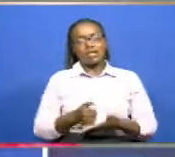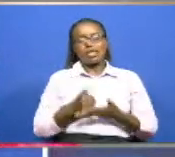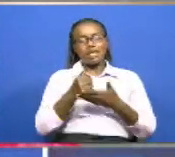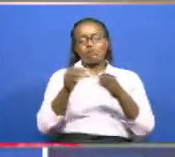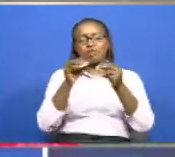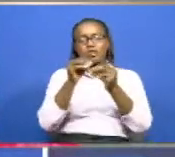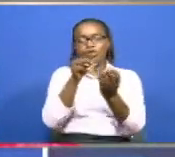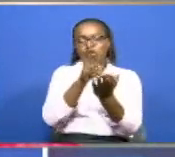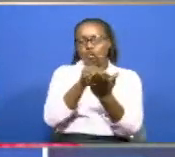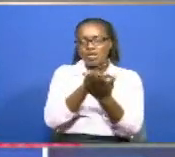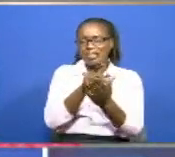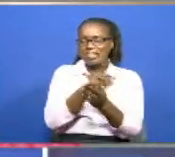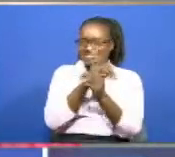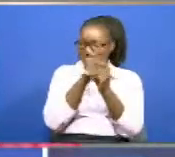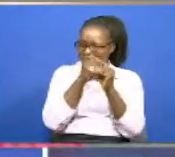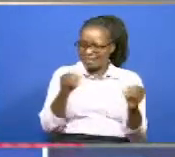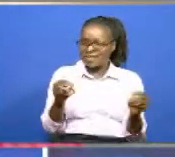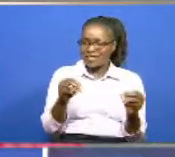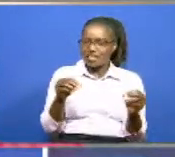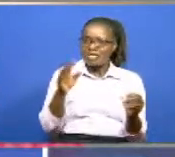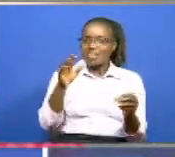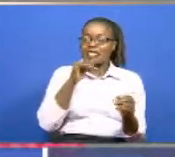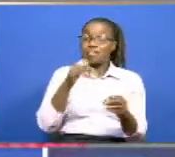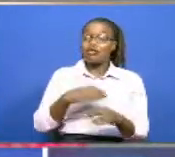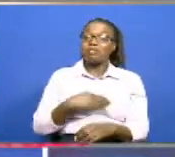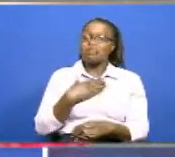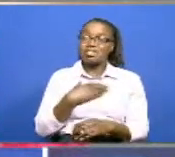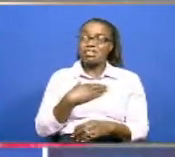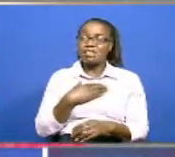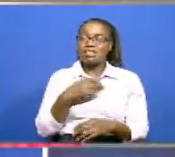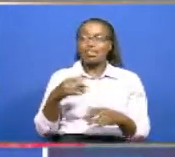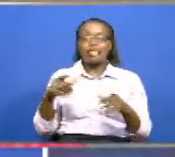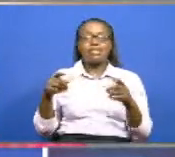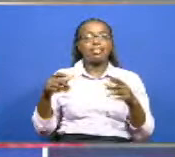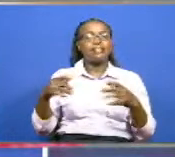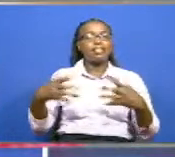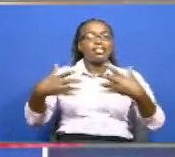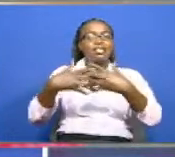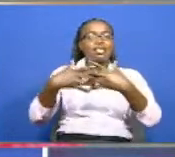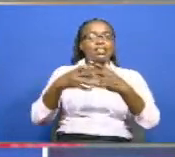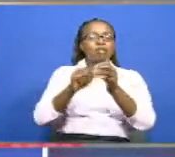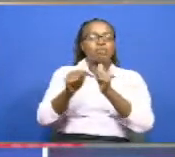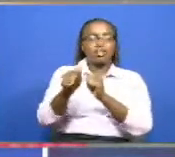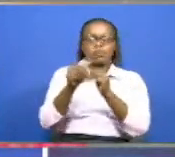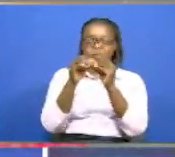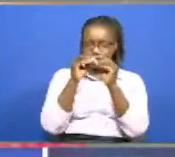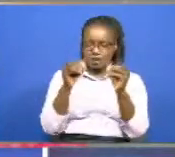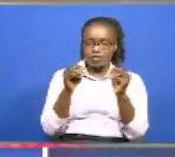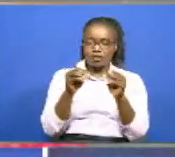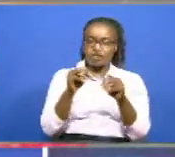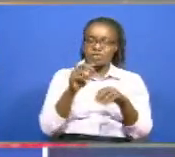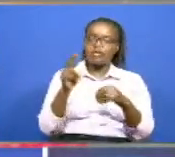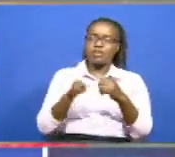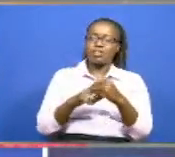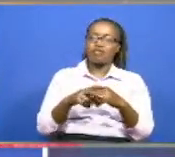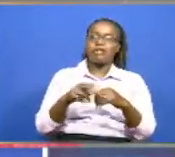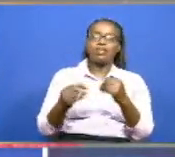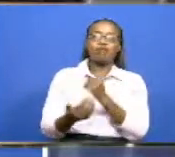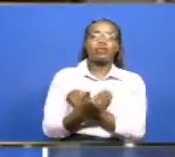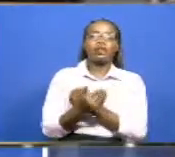huko na wagonjwa wako ward, so we can't see them or to party any gate pass. So tumekuwa tu hapa kuanzia 7 and they're not doing